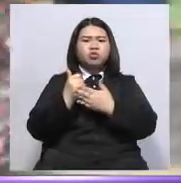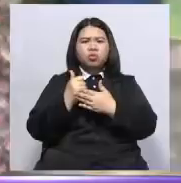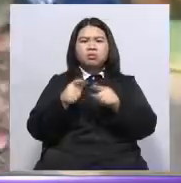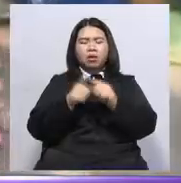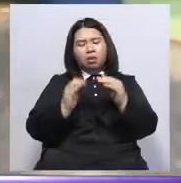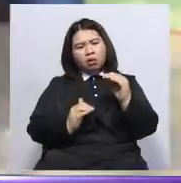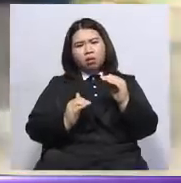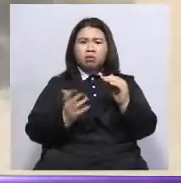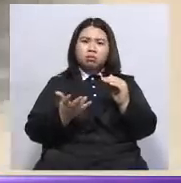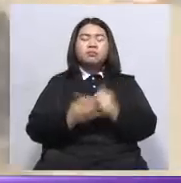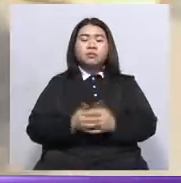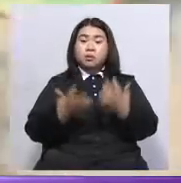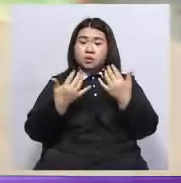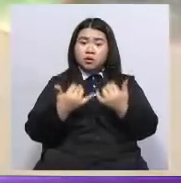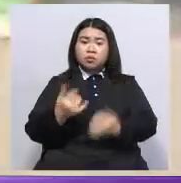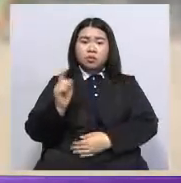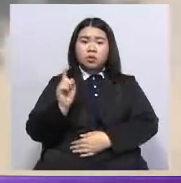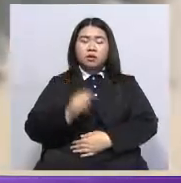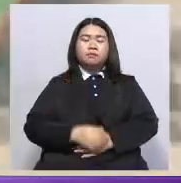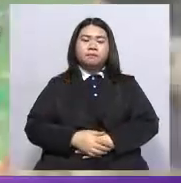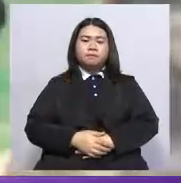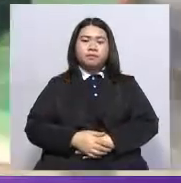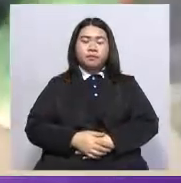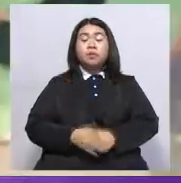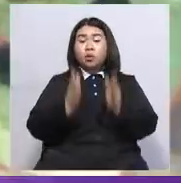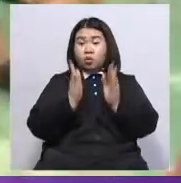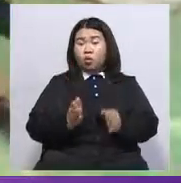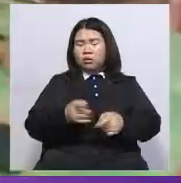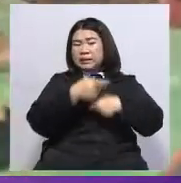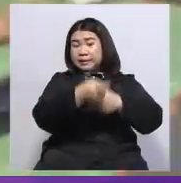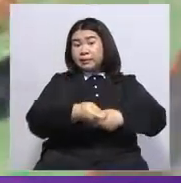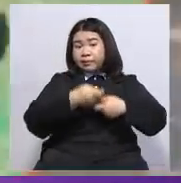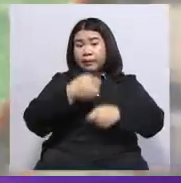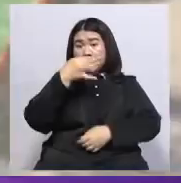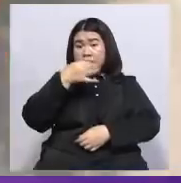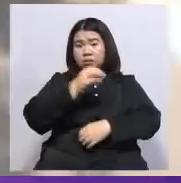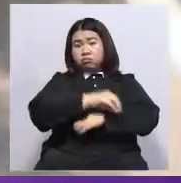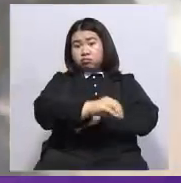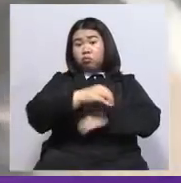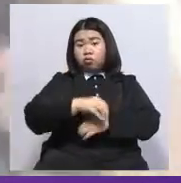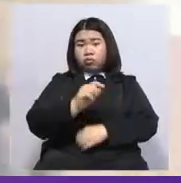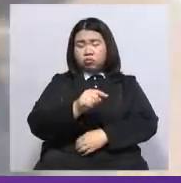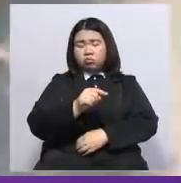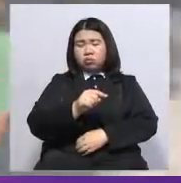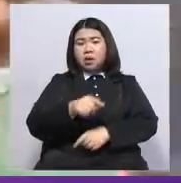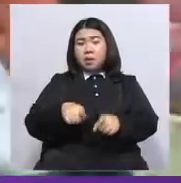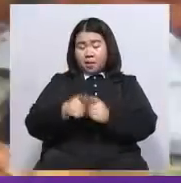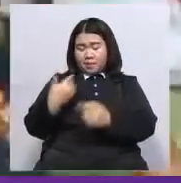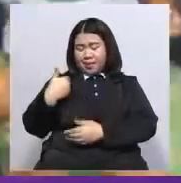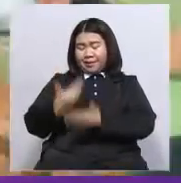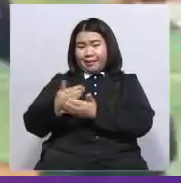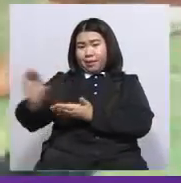รมเท่าที่ควรค่ะซึ่งปัจจุบันนะคะเขาก็บอกว่ามีเกษตรกรเนี่ยที่ได้รับการสนับสนุนจากกองทุน